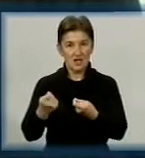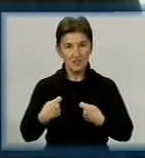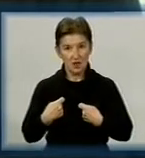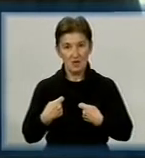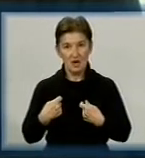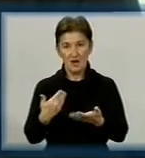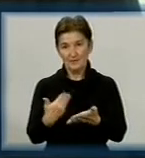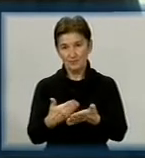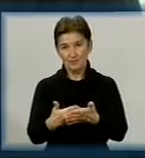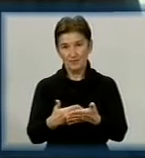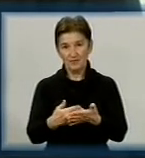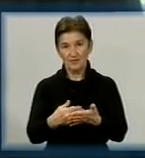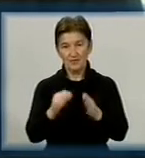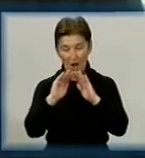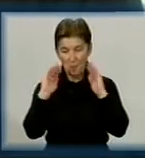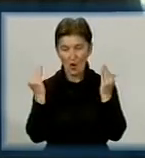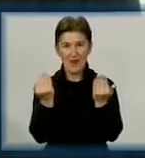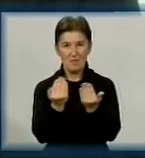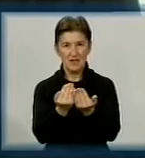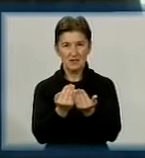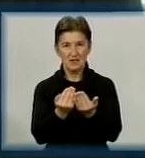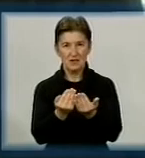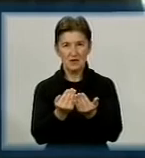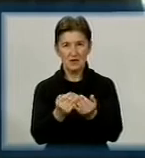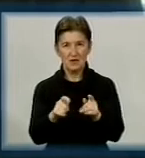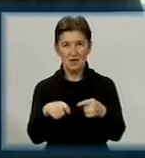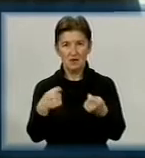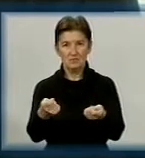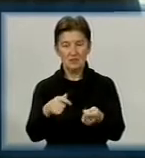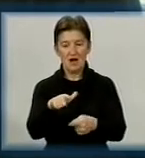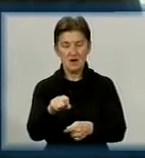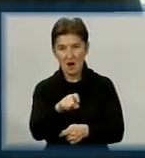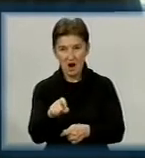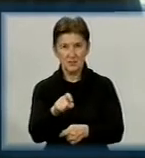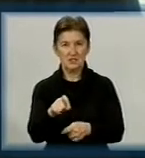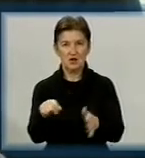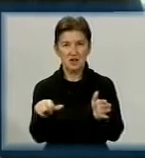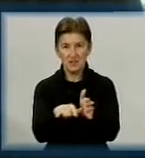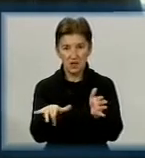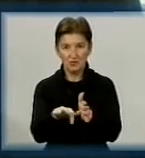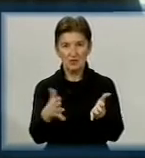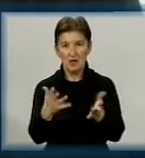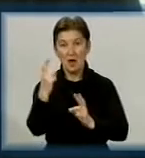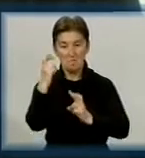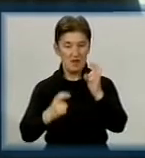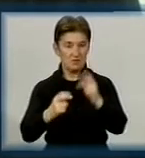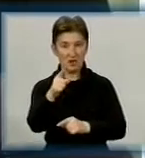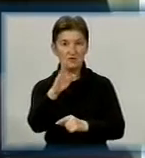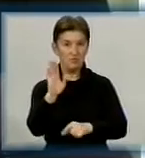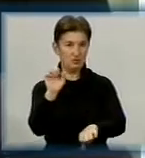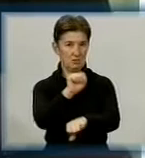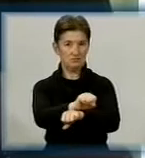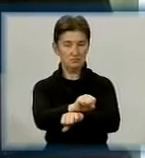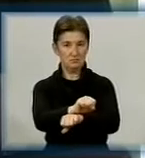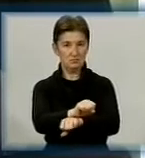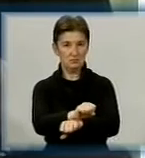ну скажімо, монополісти наданні природнього газу, електроенергії, підприємство буде зупинено.